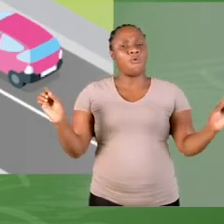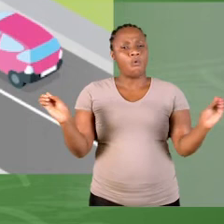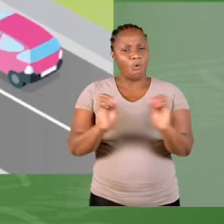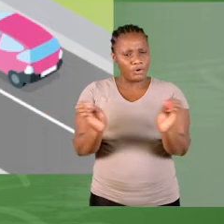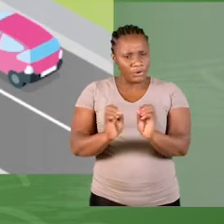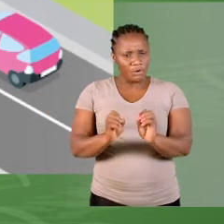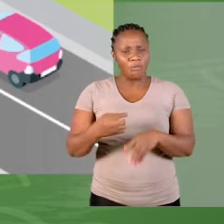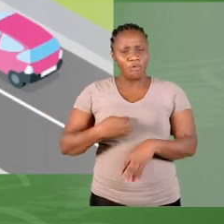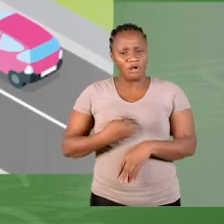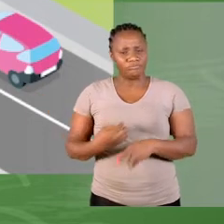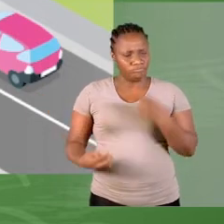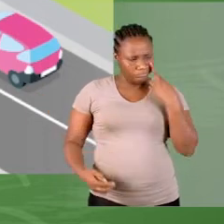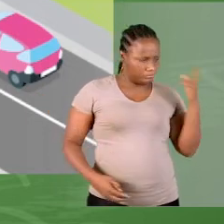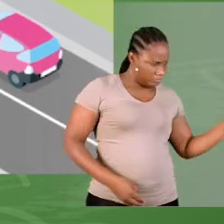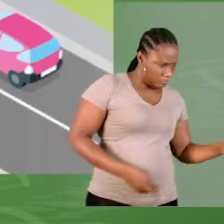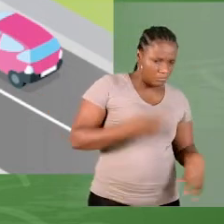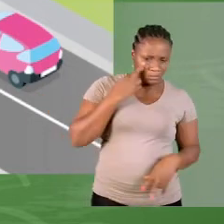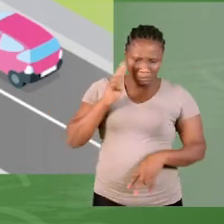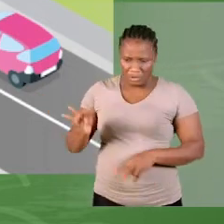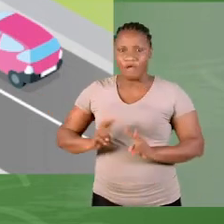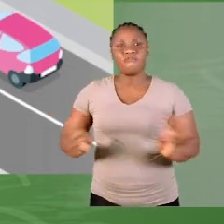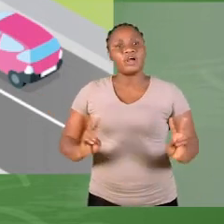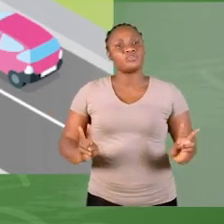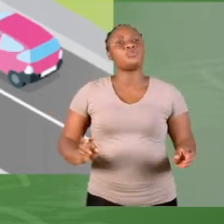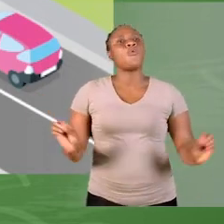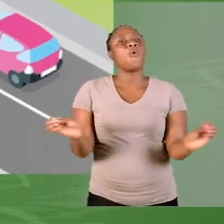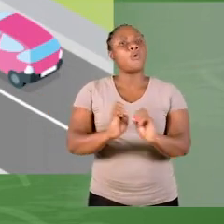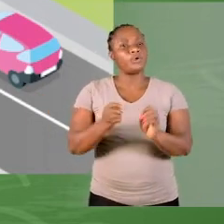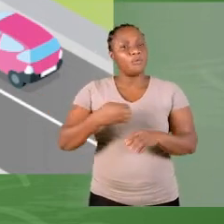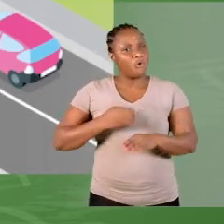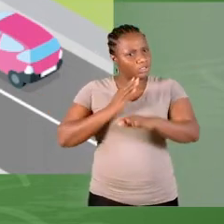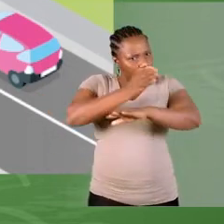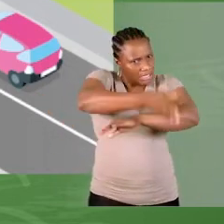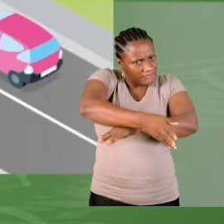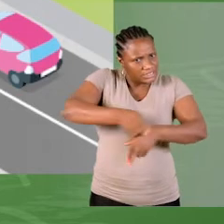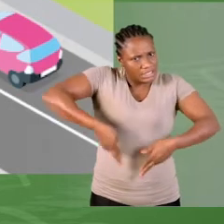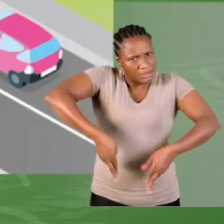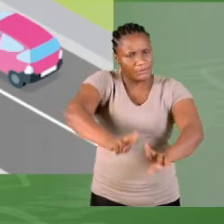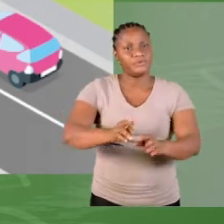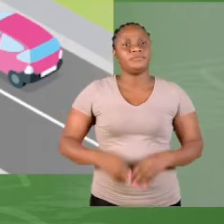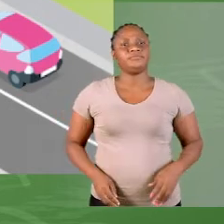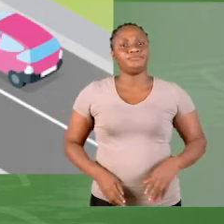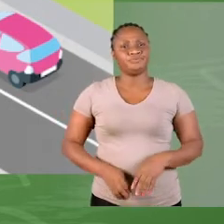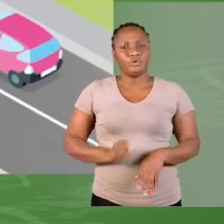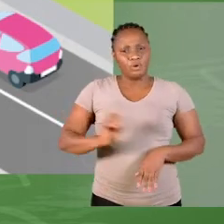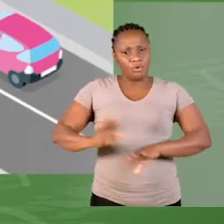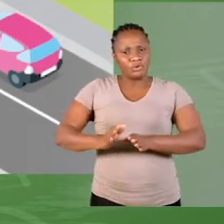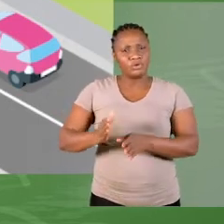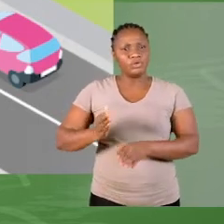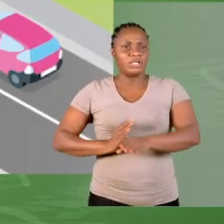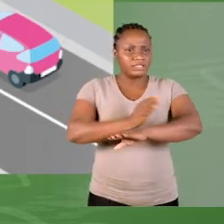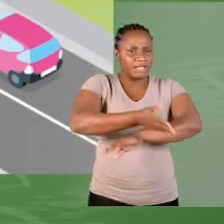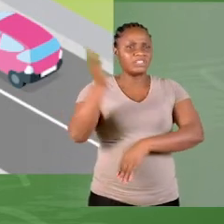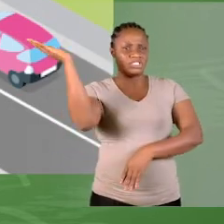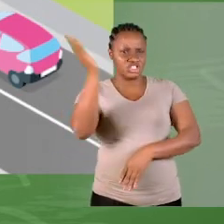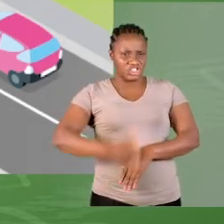à gauche et à droite. S'il n'y a pas de voiture proche de moi, je traverse la rue. On ne traverse jamais